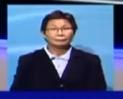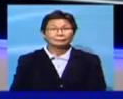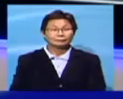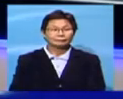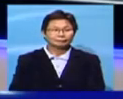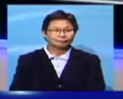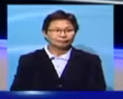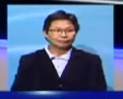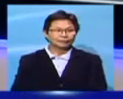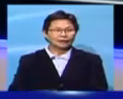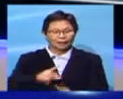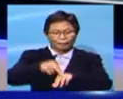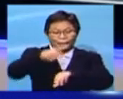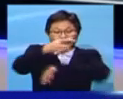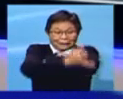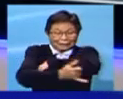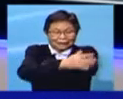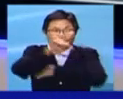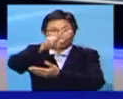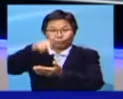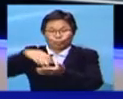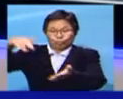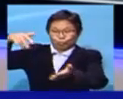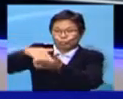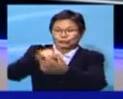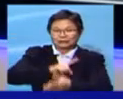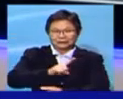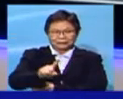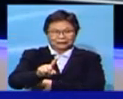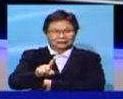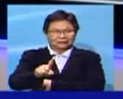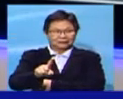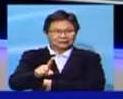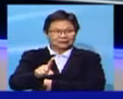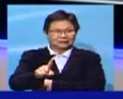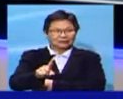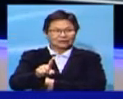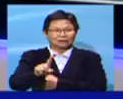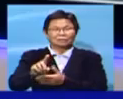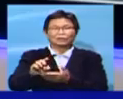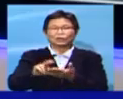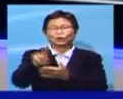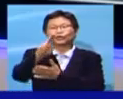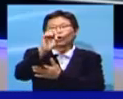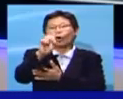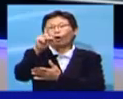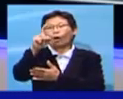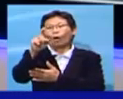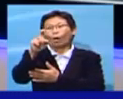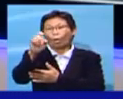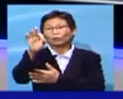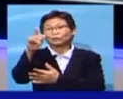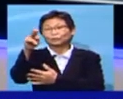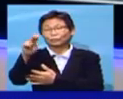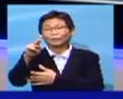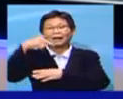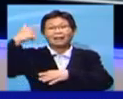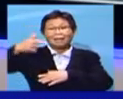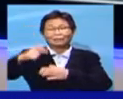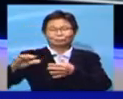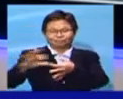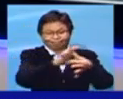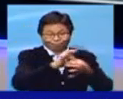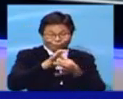engineering Permata negara dan pusat pengajian Islam Ford universityxford London sepakat untuk menerokai